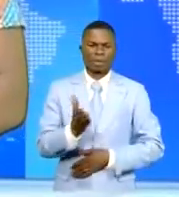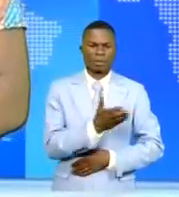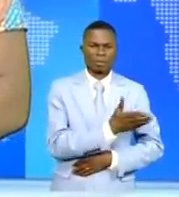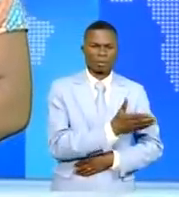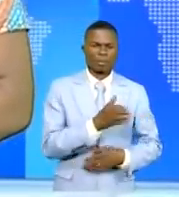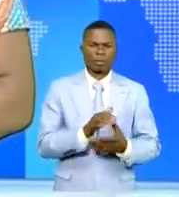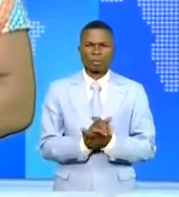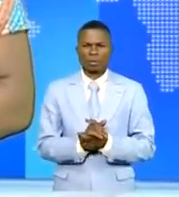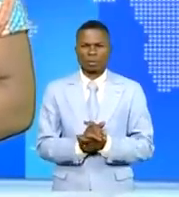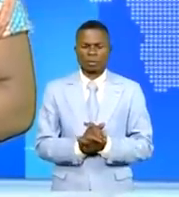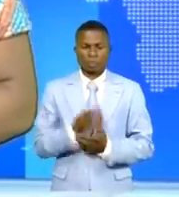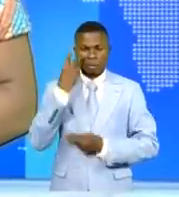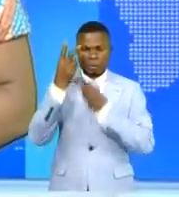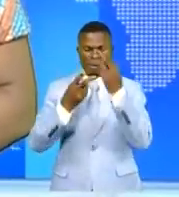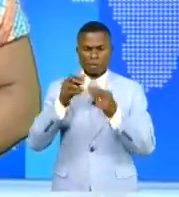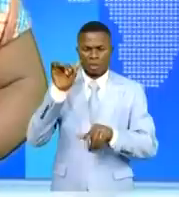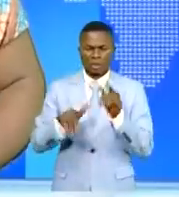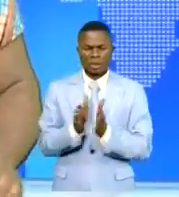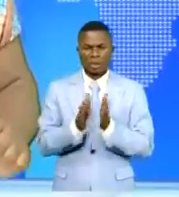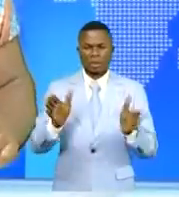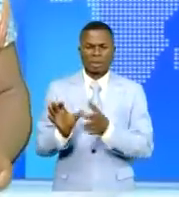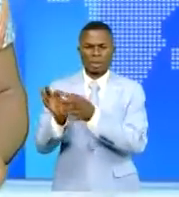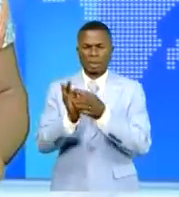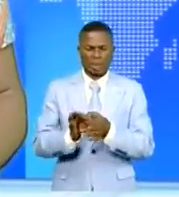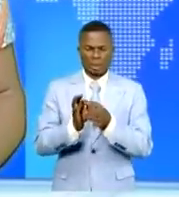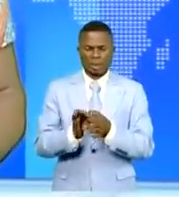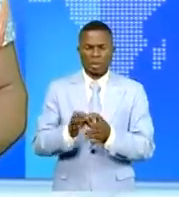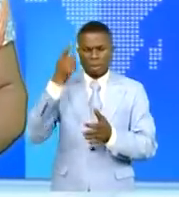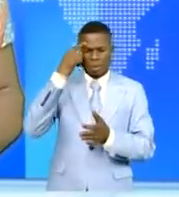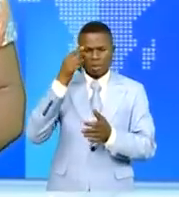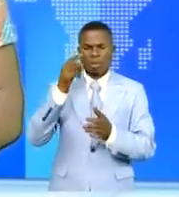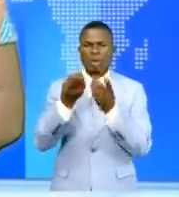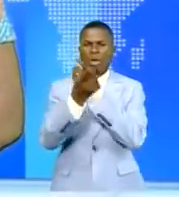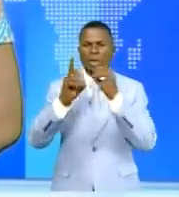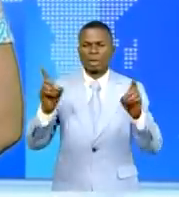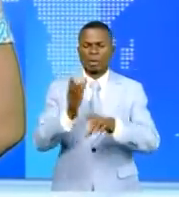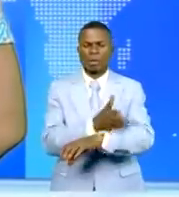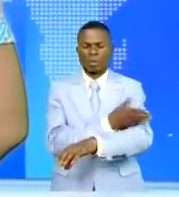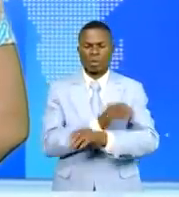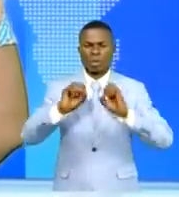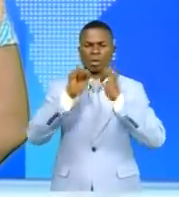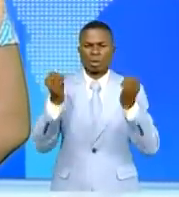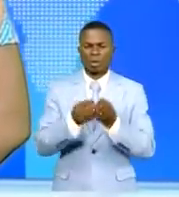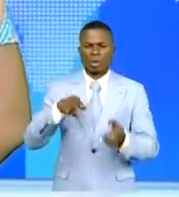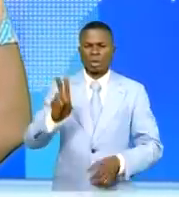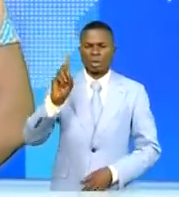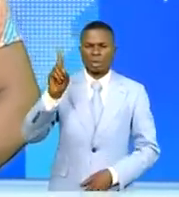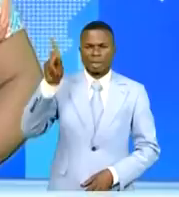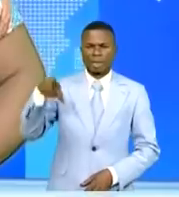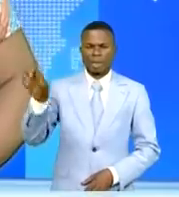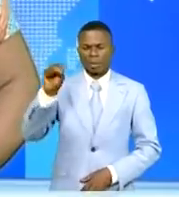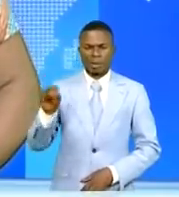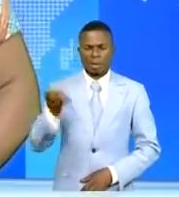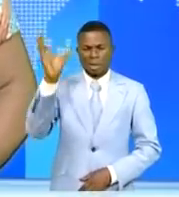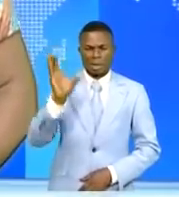Et puis cette ronde du secrétaire général de l'Union pour la démocratie et le progrès social dans le Congo central, une tournée